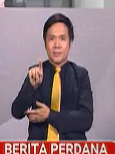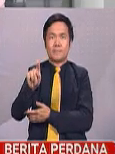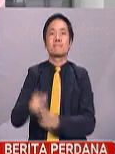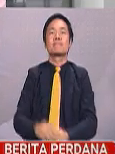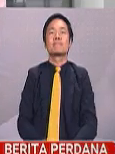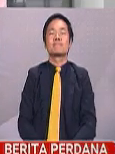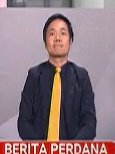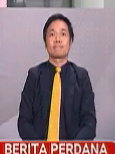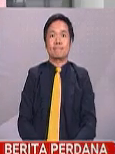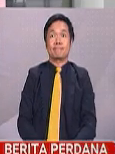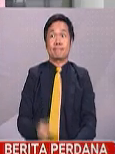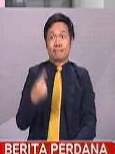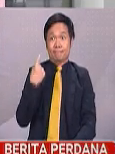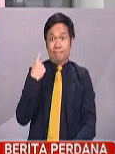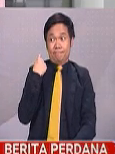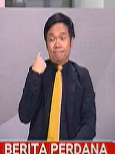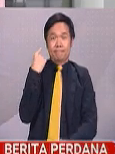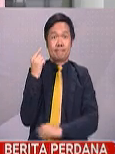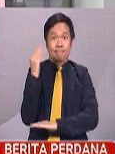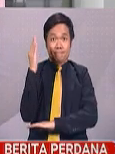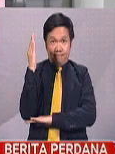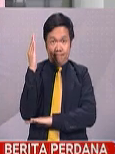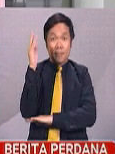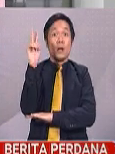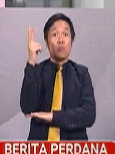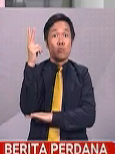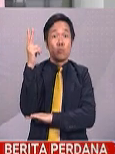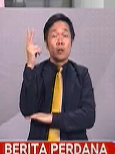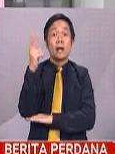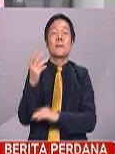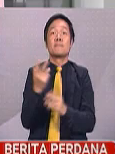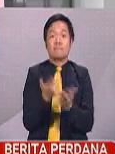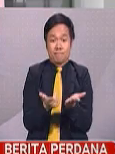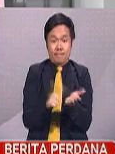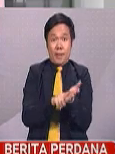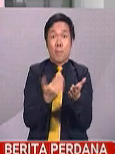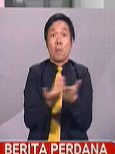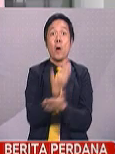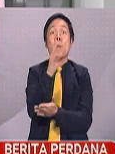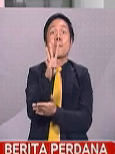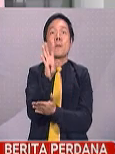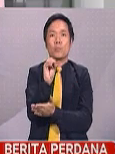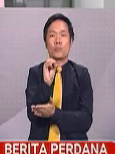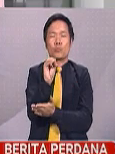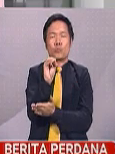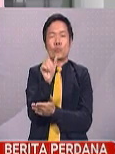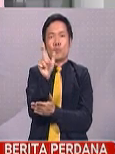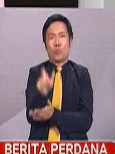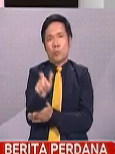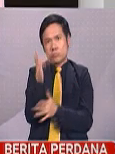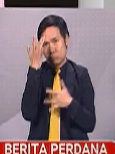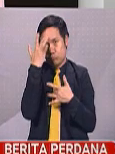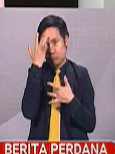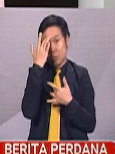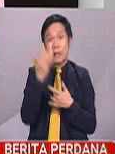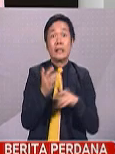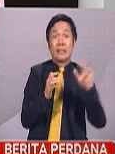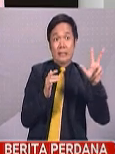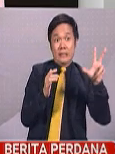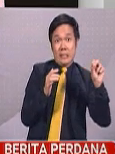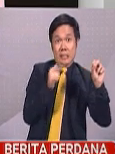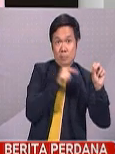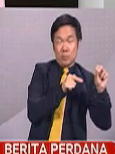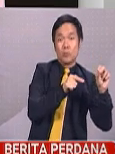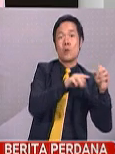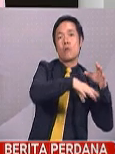Ya, sehingga tengah hari tadi, sejumlah 40 kes baru dilaporkan dengan 31 kes daripadanya membabitkan kalangan